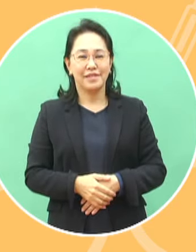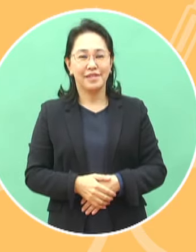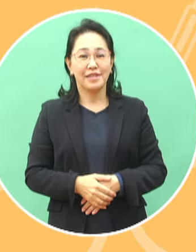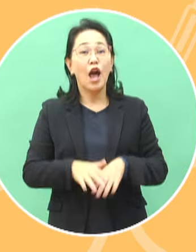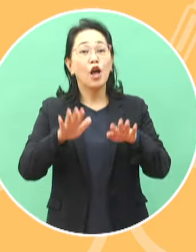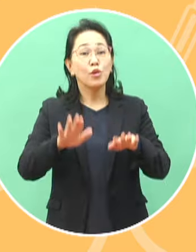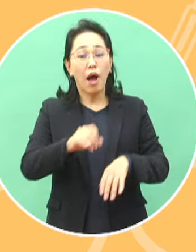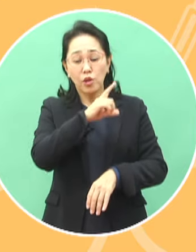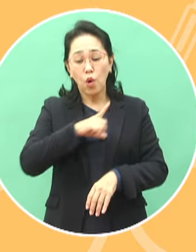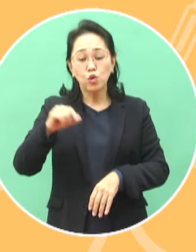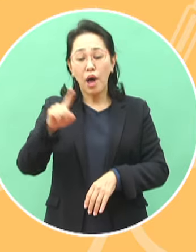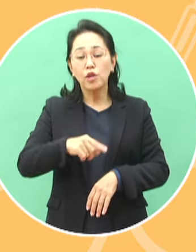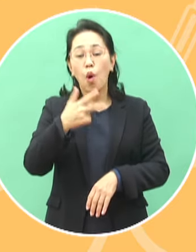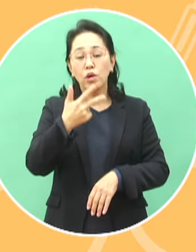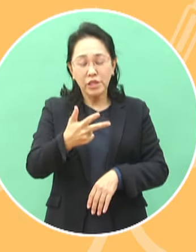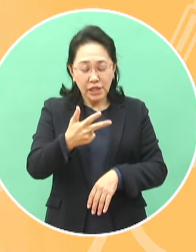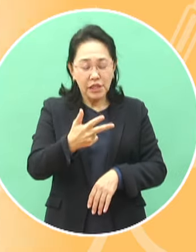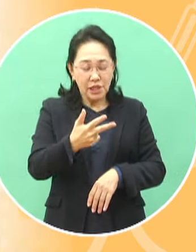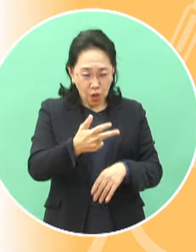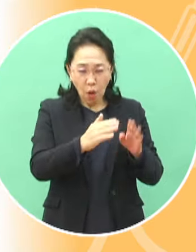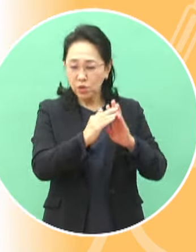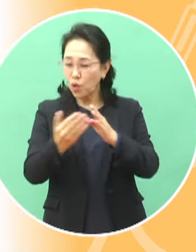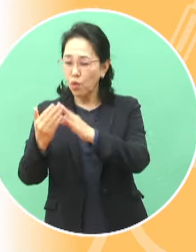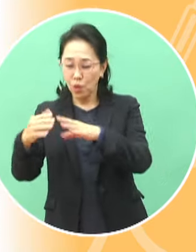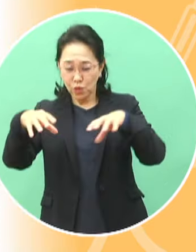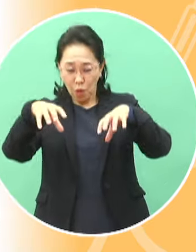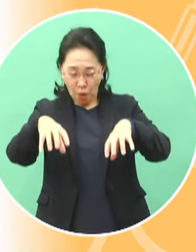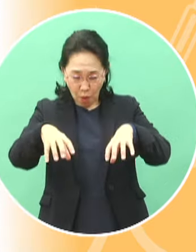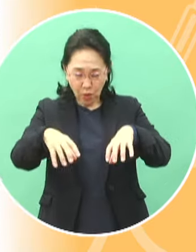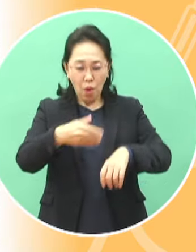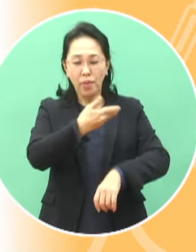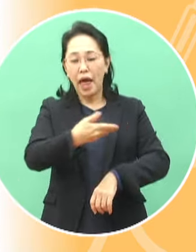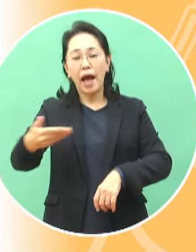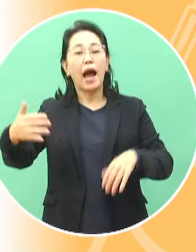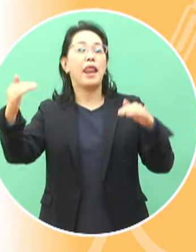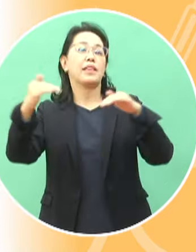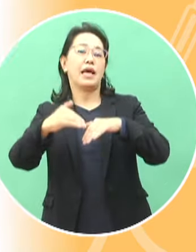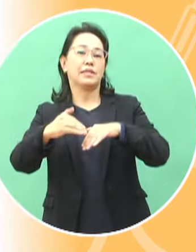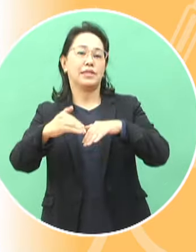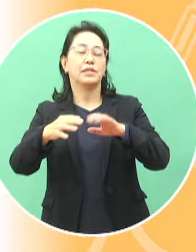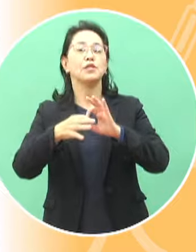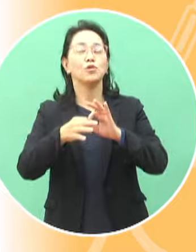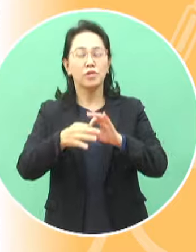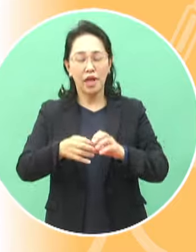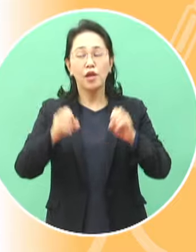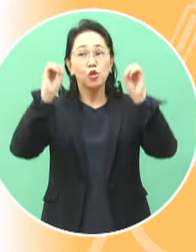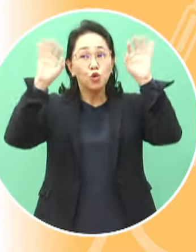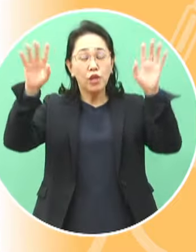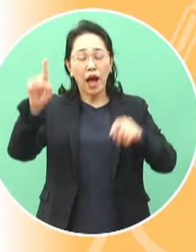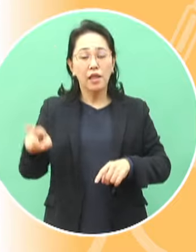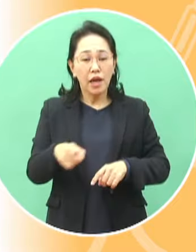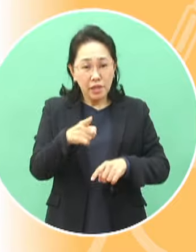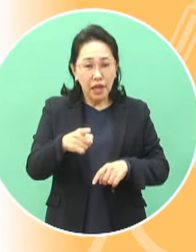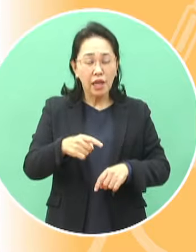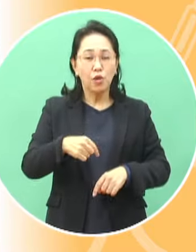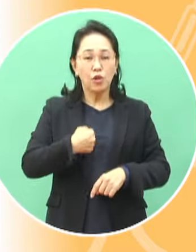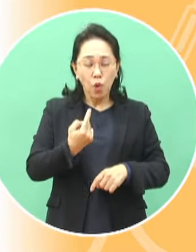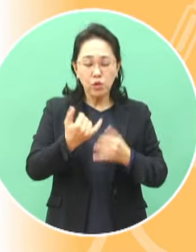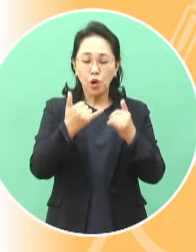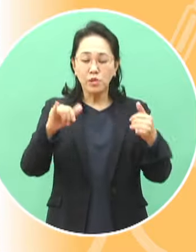現熊野市飛鳥町伊里町の俗称である流れ谷について、豊かな自然や独自の民族